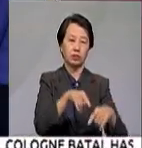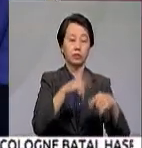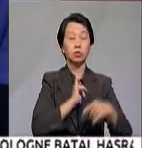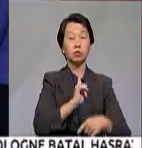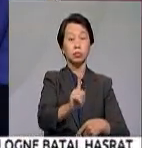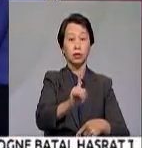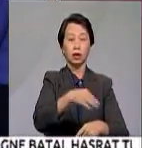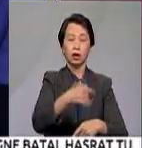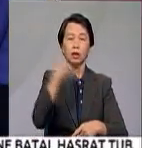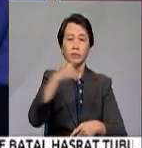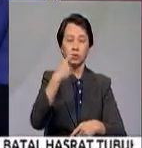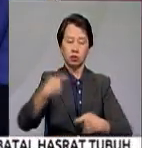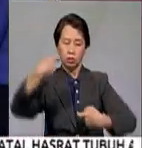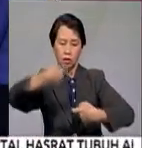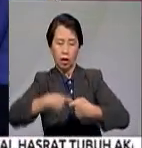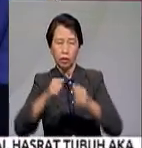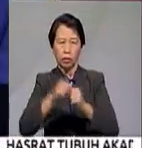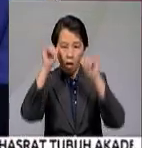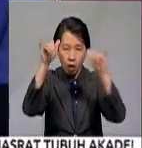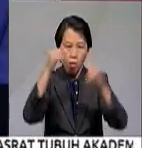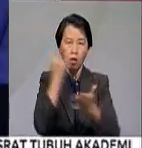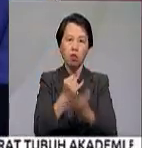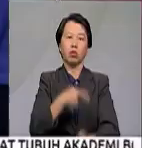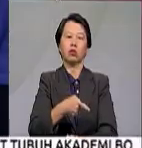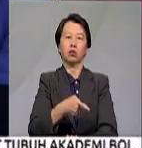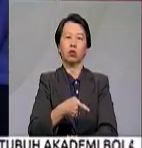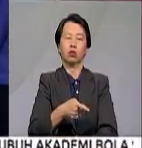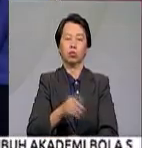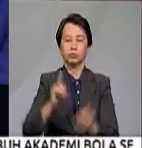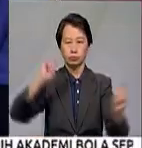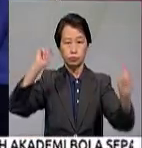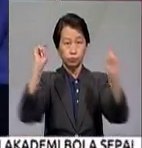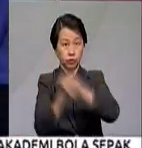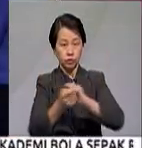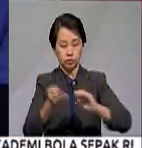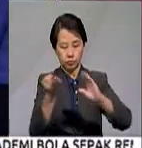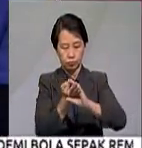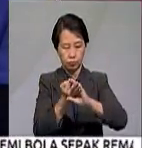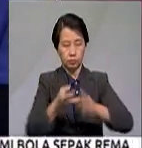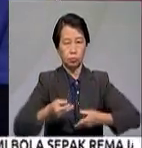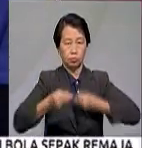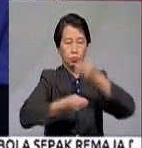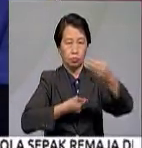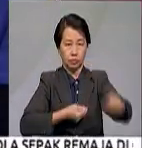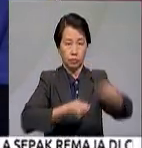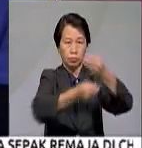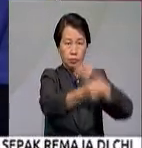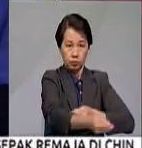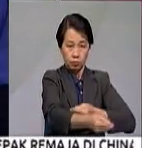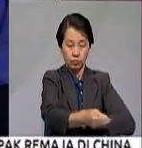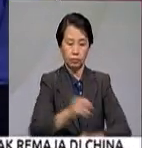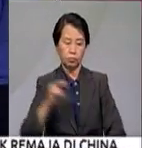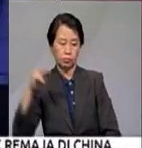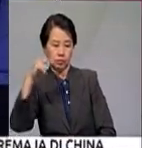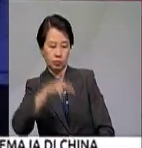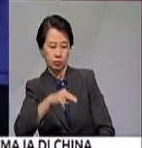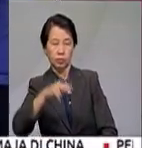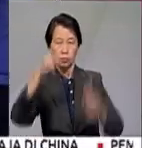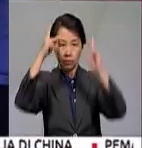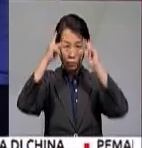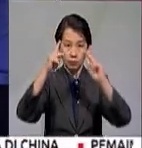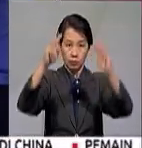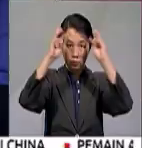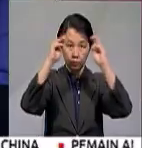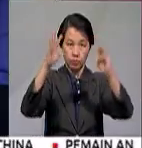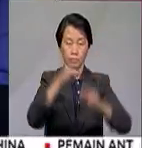ini yang sering dikaitkan dengan keganasan. Penukaran dokumen mengenainya disaksikan Perdana Menteri Tun Dr. Mahathir